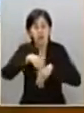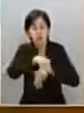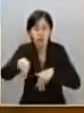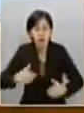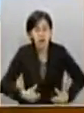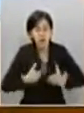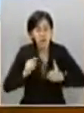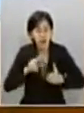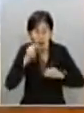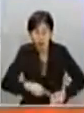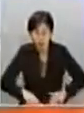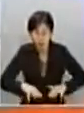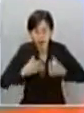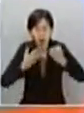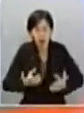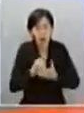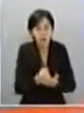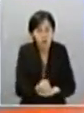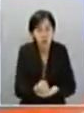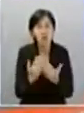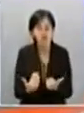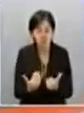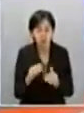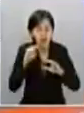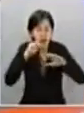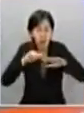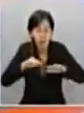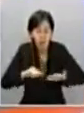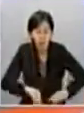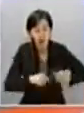น้ำท่วมหนักก็ลงไปช่วยแต่ตอนนี้ก็ต้องไปให้กำลังใจกันต่อครับ ใช่ดูแล้วเขามีความสุขมาก